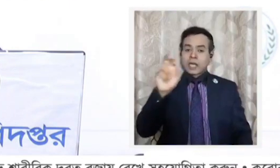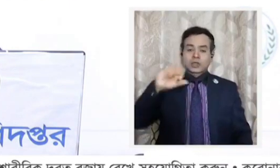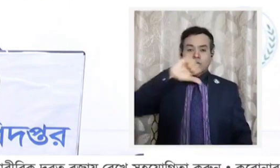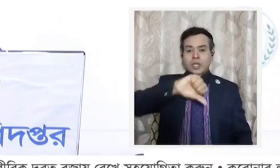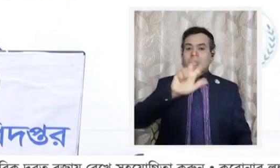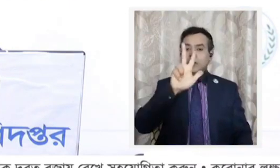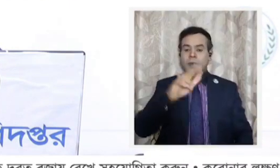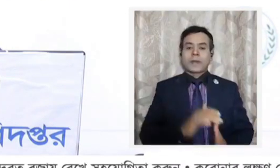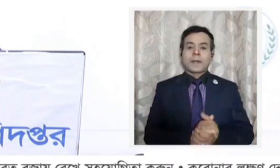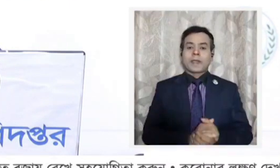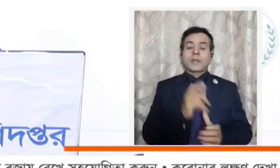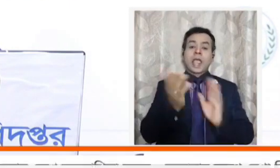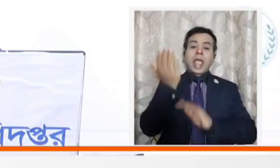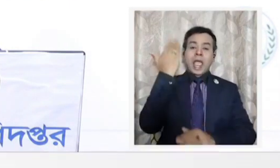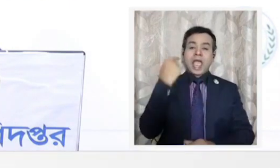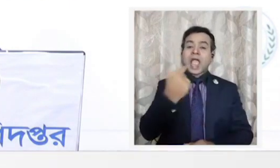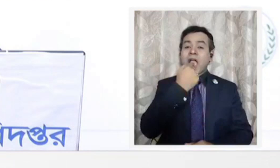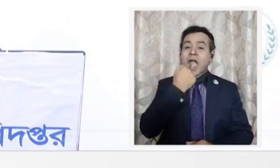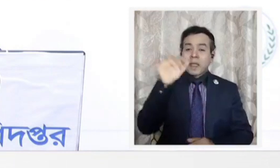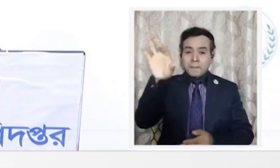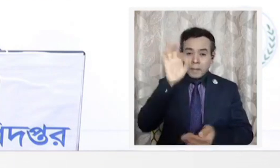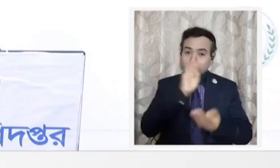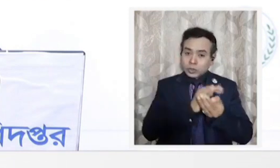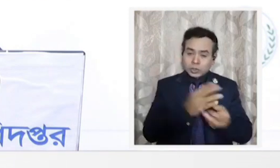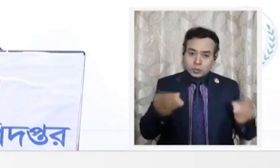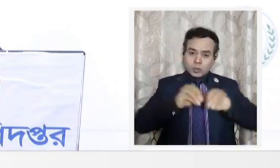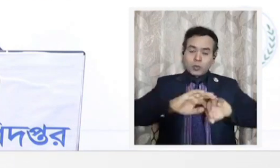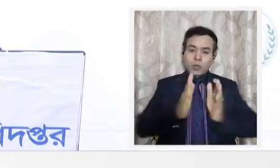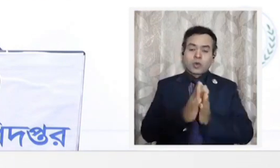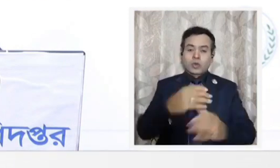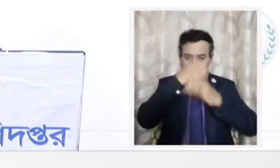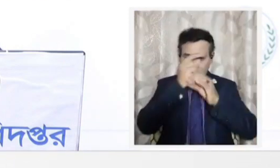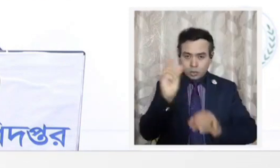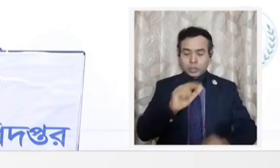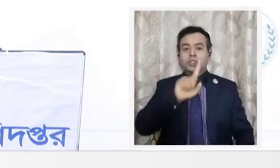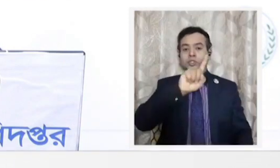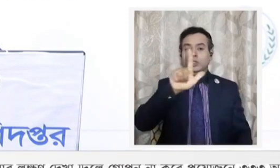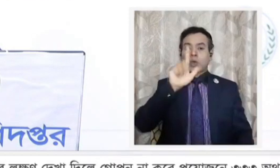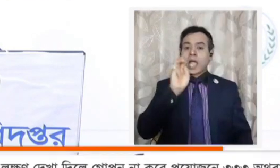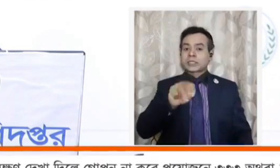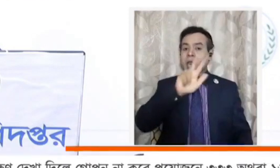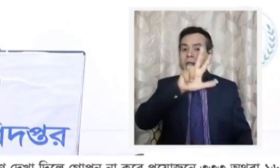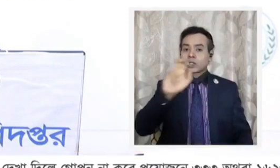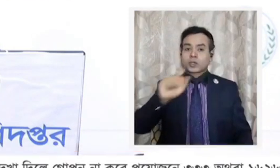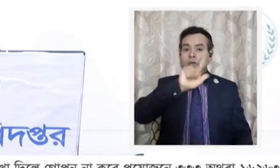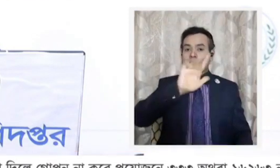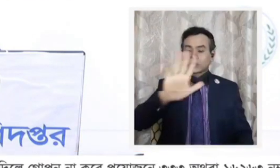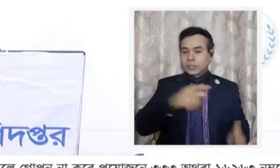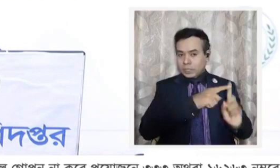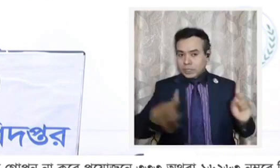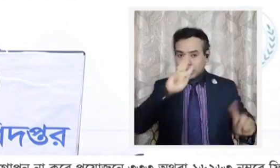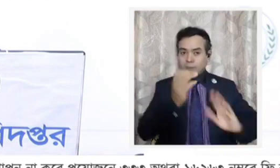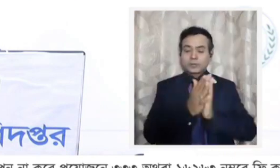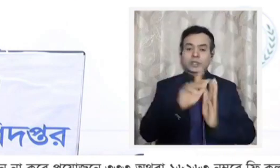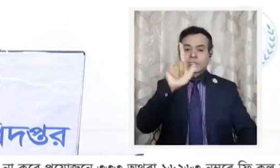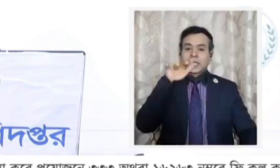24 ঘন্টায় নমুনা সংগৃহীত হয়েছে 16,898টি এবং পূর্বের নমুনাসহ 24 ঘন্টায় নমুনা পরীক্ষা